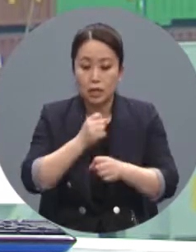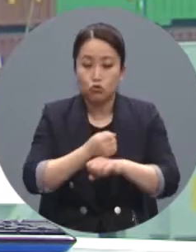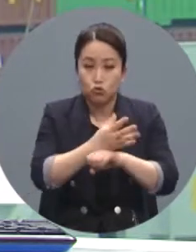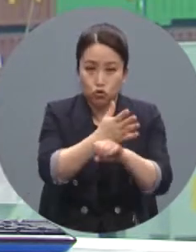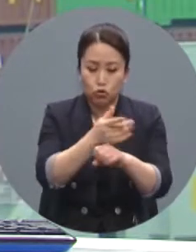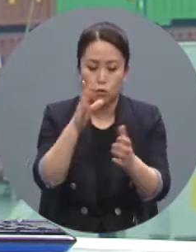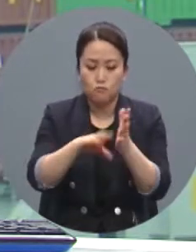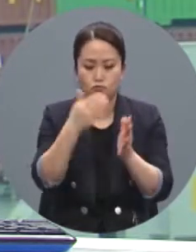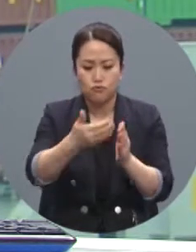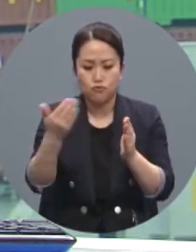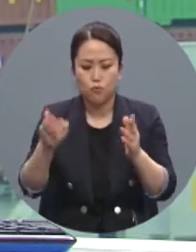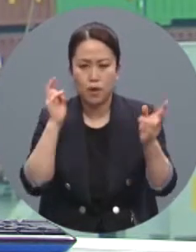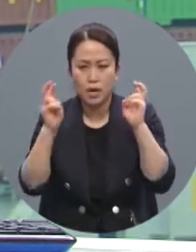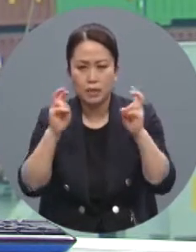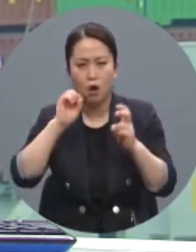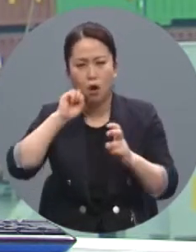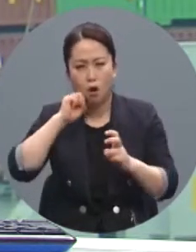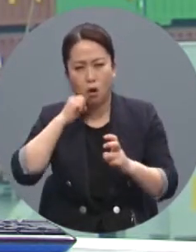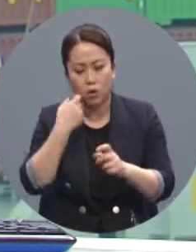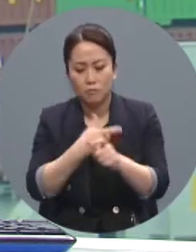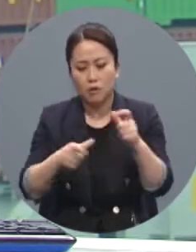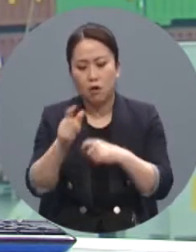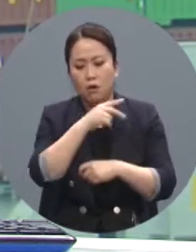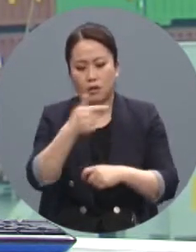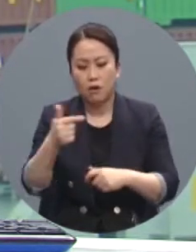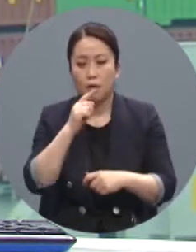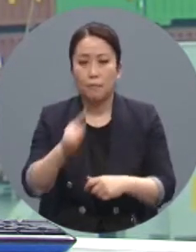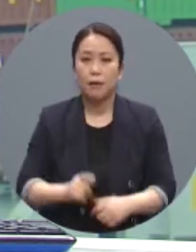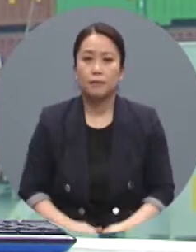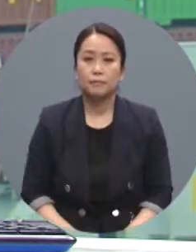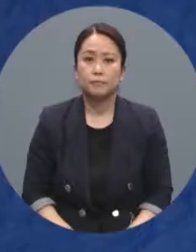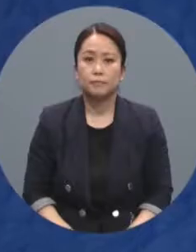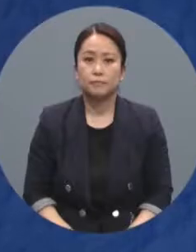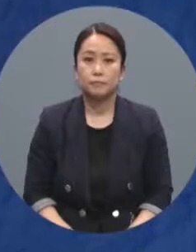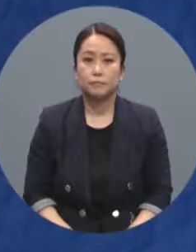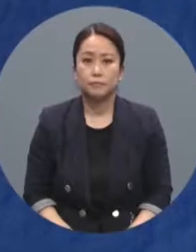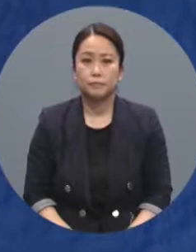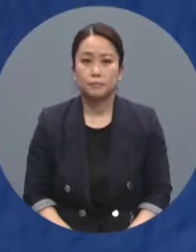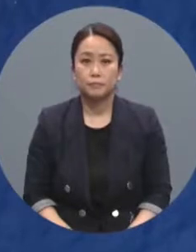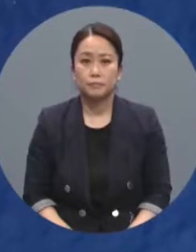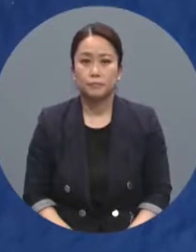더 깊어질 것으로 보입니다. 박준호 기자가 보도합니다.